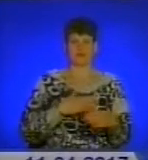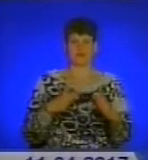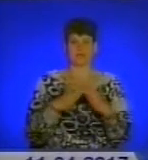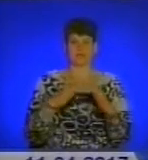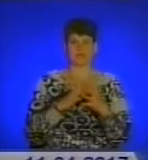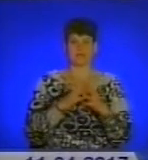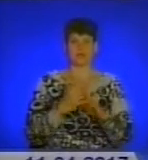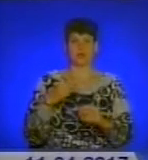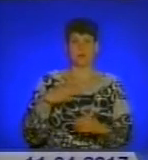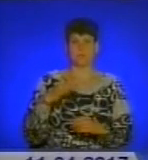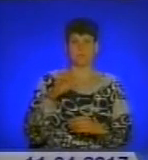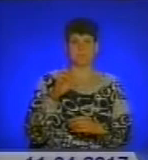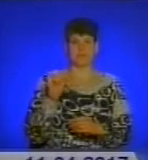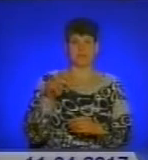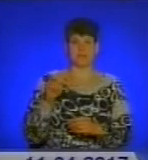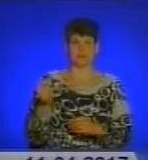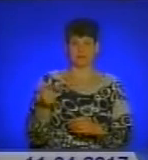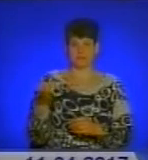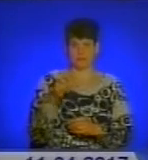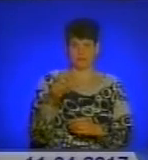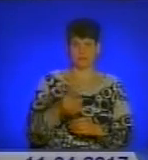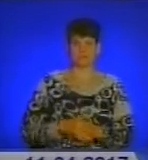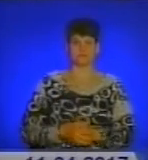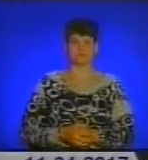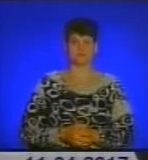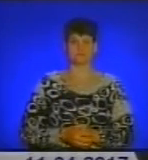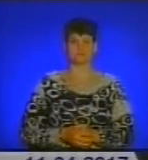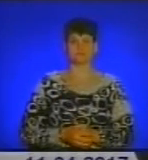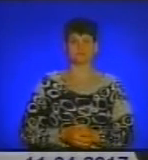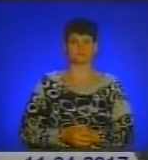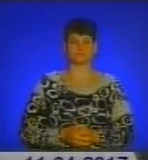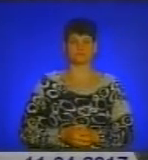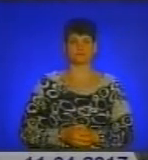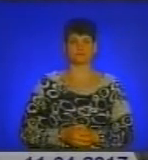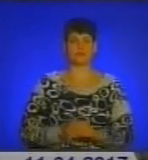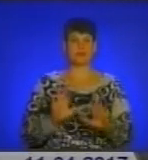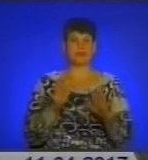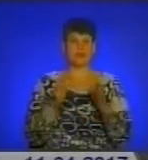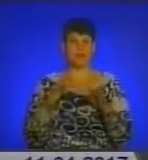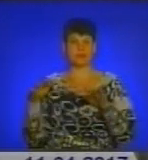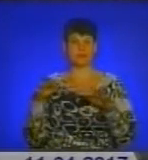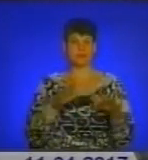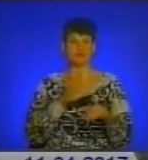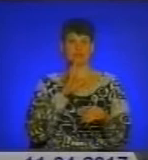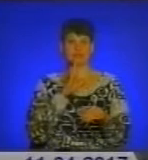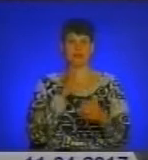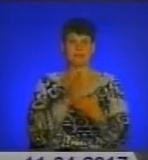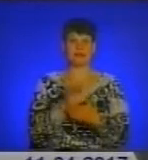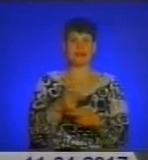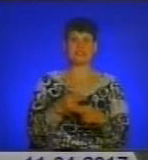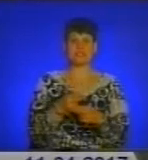жителів села Біле Тернопільського району. Подробиці дивимося далі. На момент нападу жінка в руках тримала